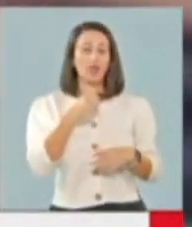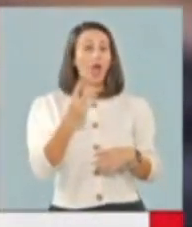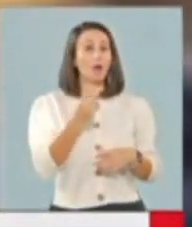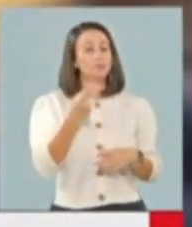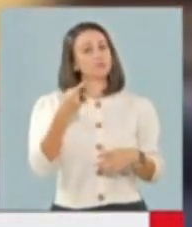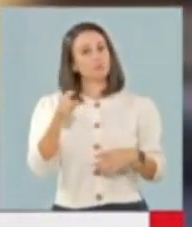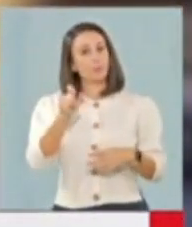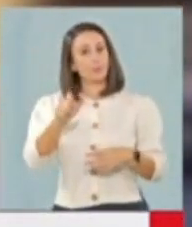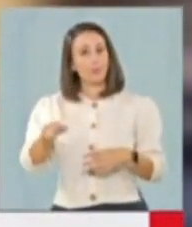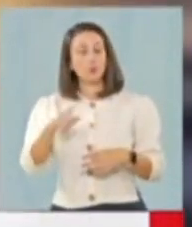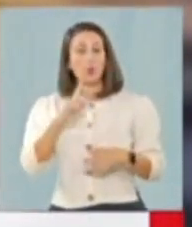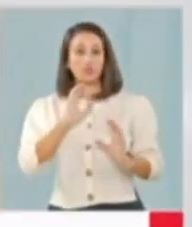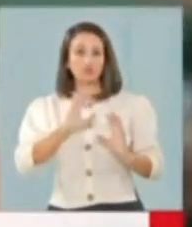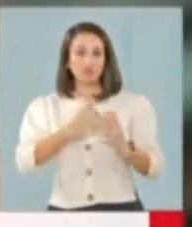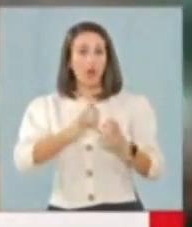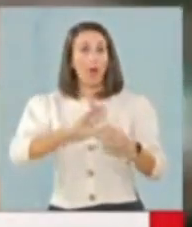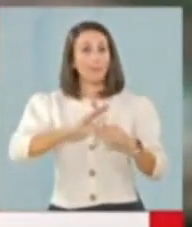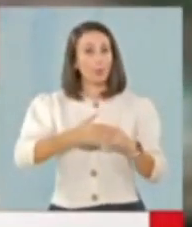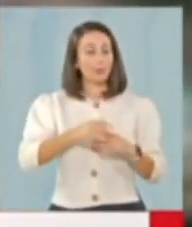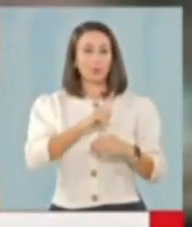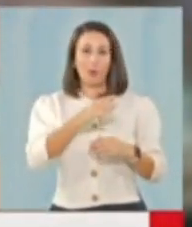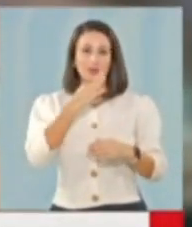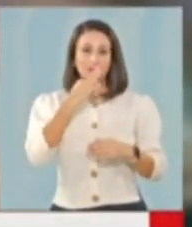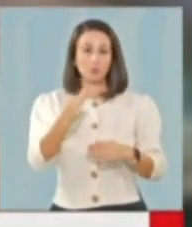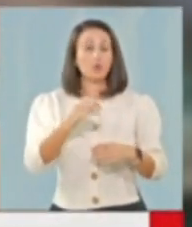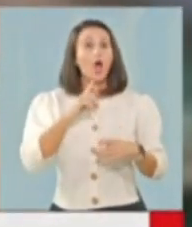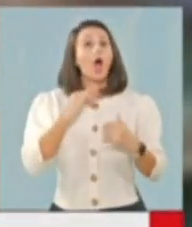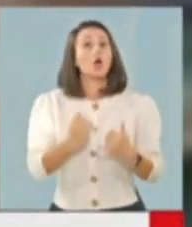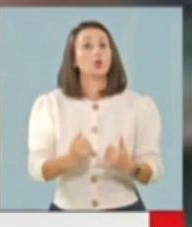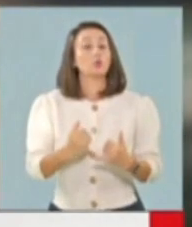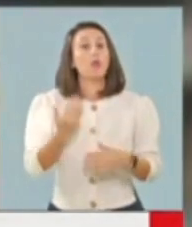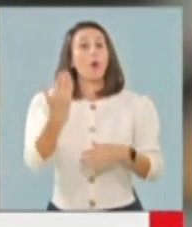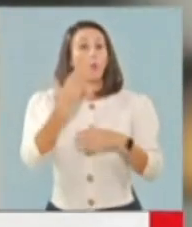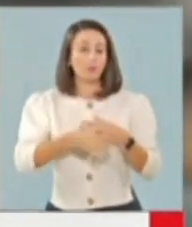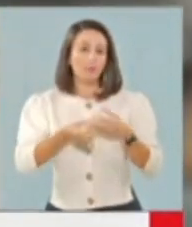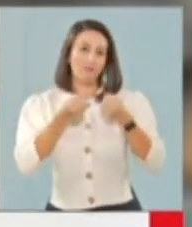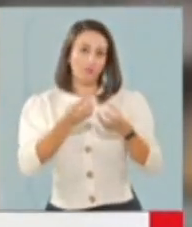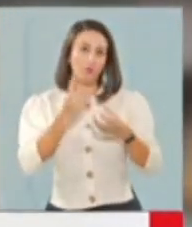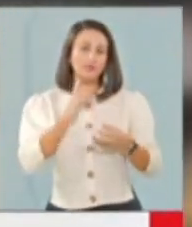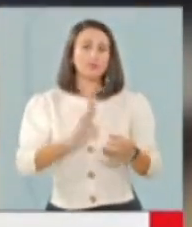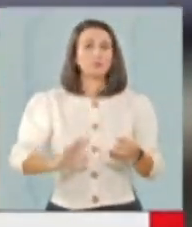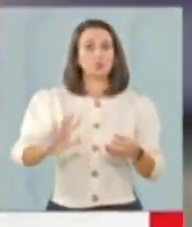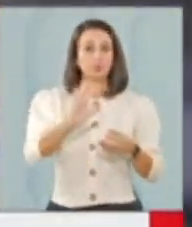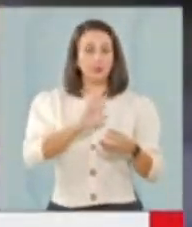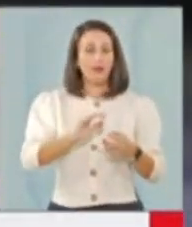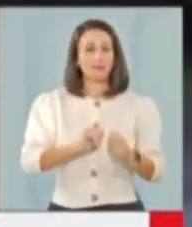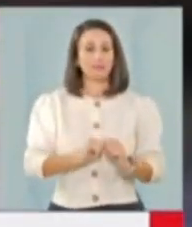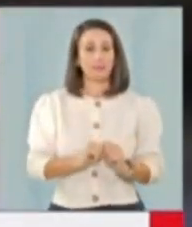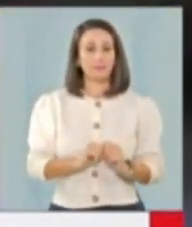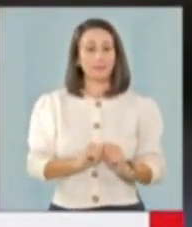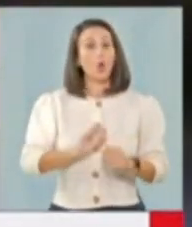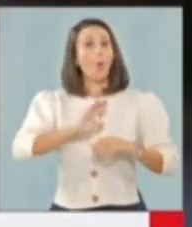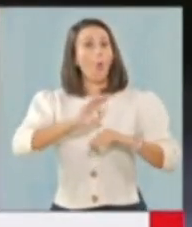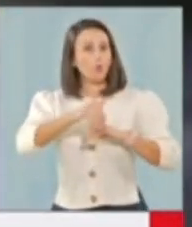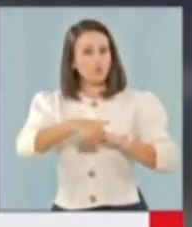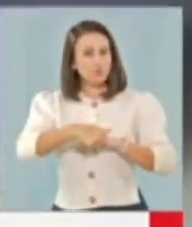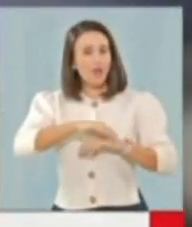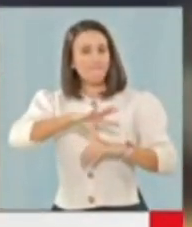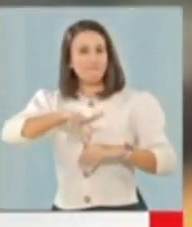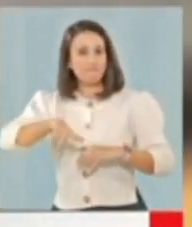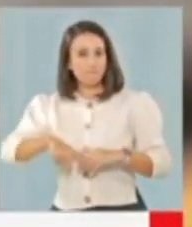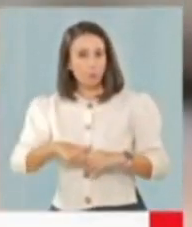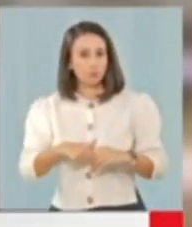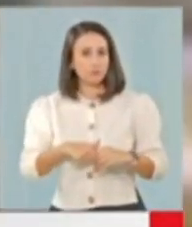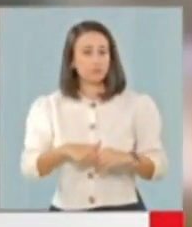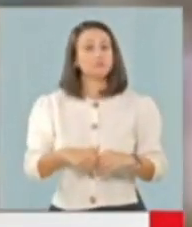altă persoană din cercul său apropiat nu au reacționat deocamdată la ultimele informații difuzate de talibani. Corupția, furtul și deturnarea banilor